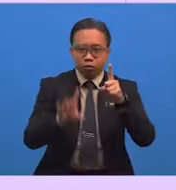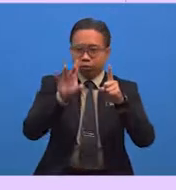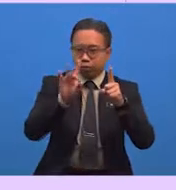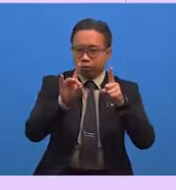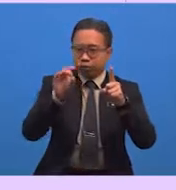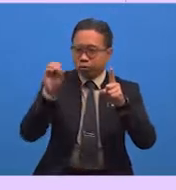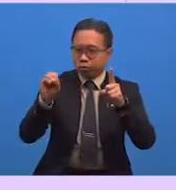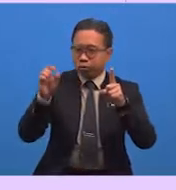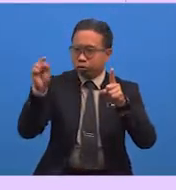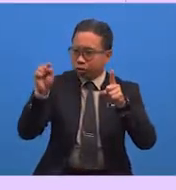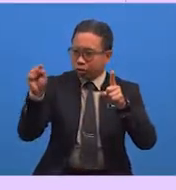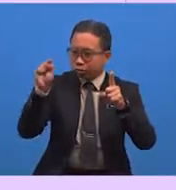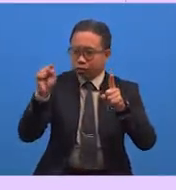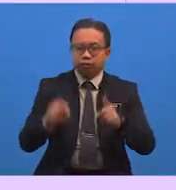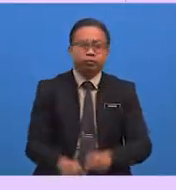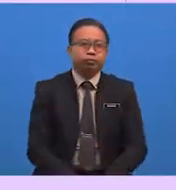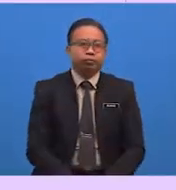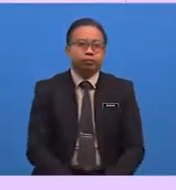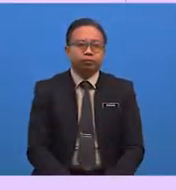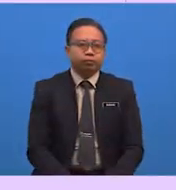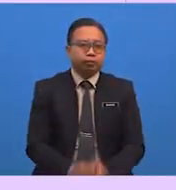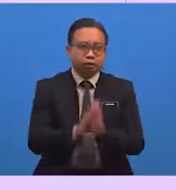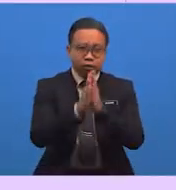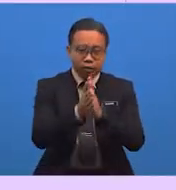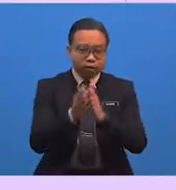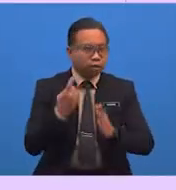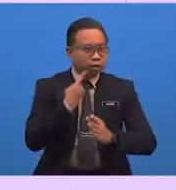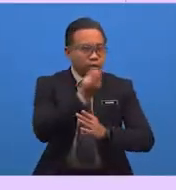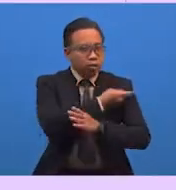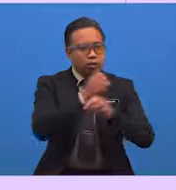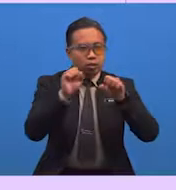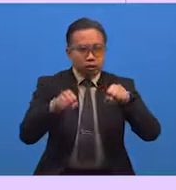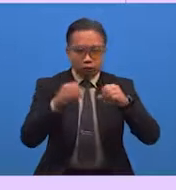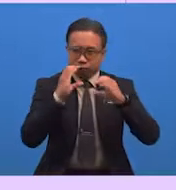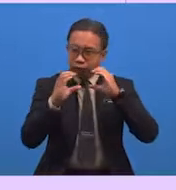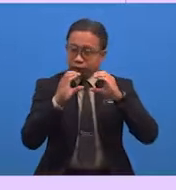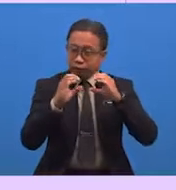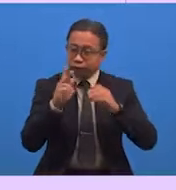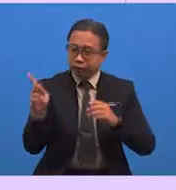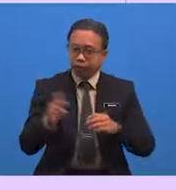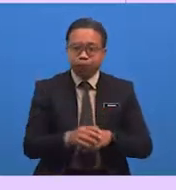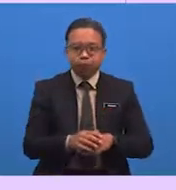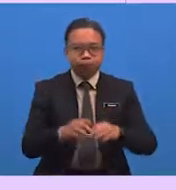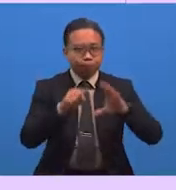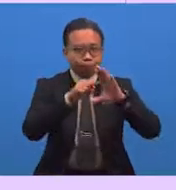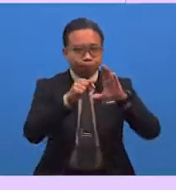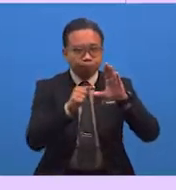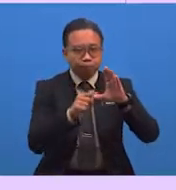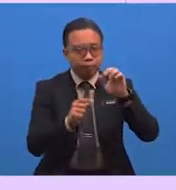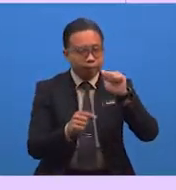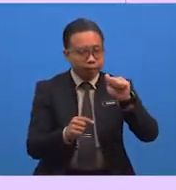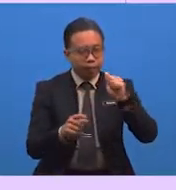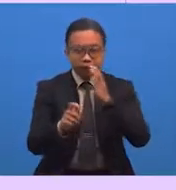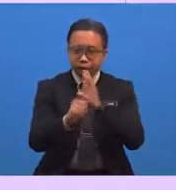180 darjah. Jadi, kita boleh katakan di sini bahawa sudut A